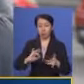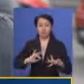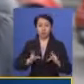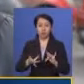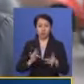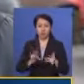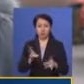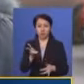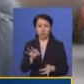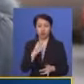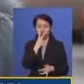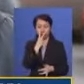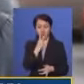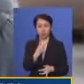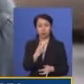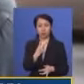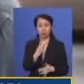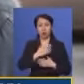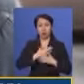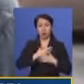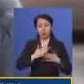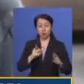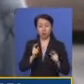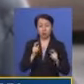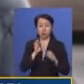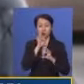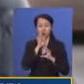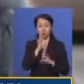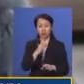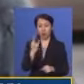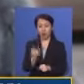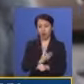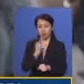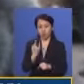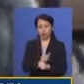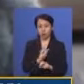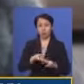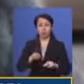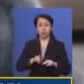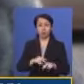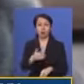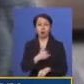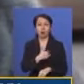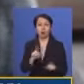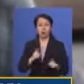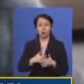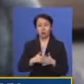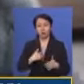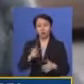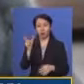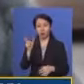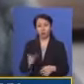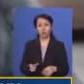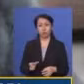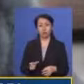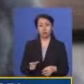интернет. Но, как мы видим, большое количество объявлений является фейковыми. Поэтому хотелось бы предупредить жителей нашей